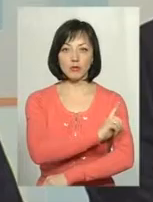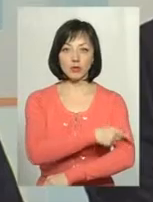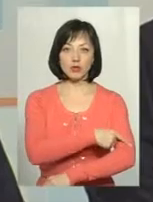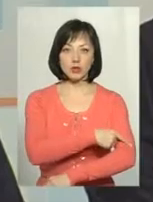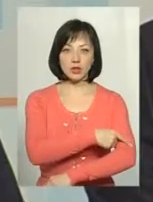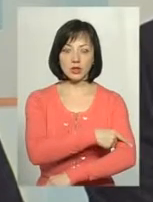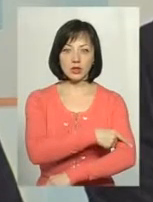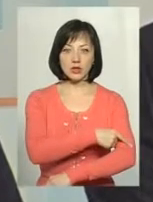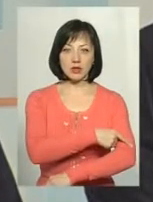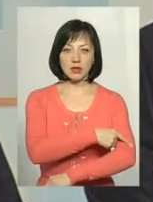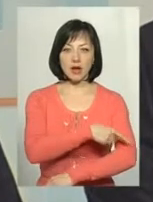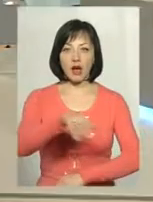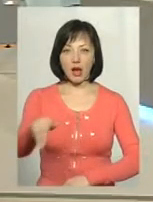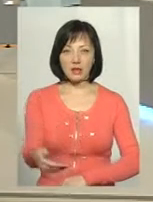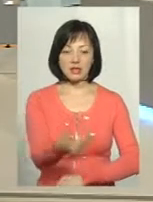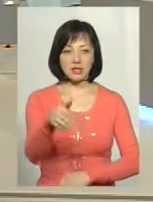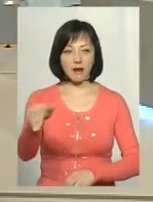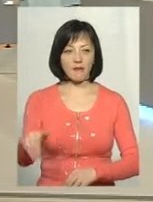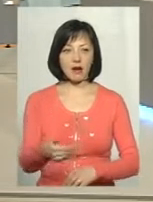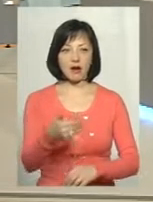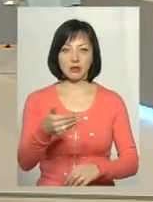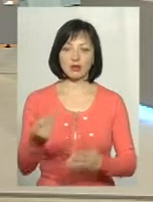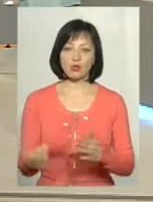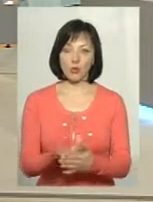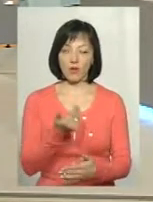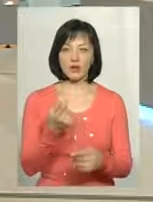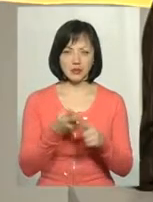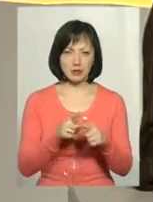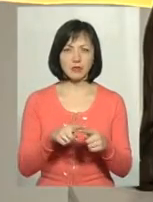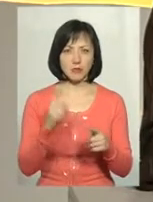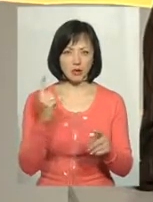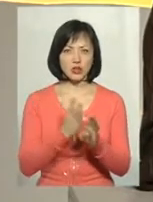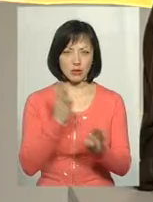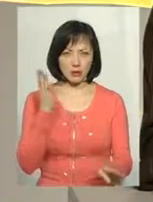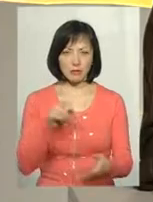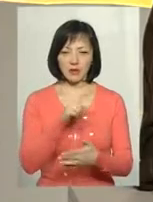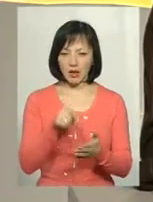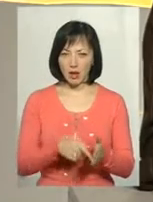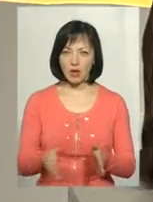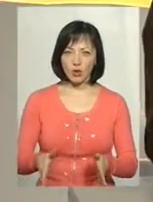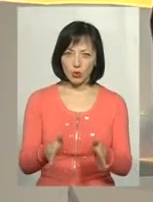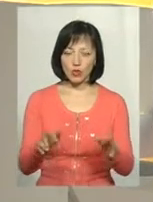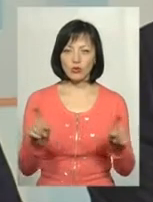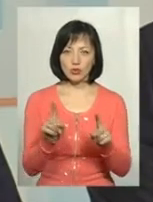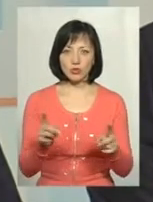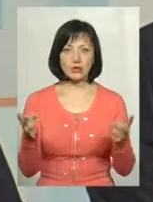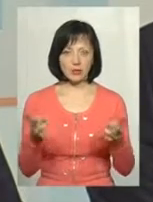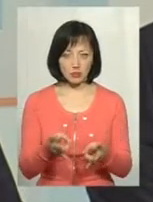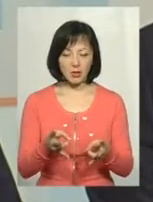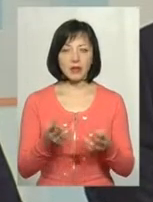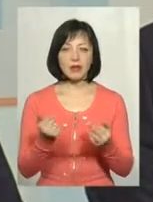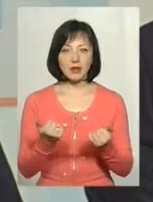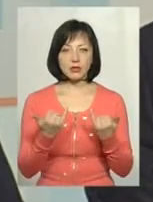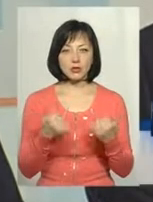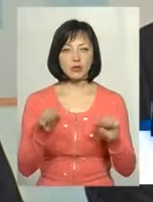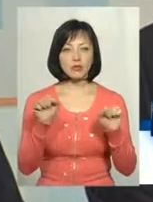новий. Сьогодні. Тобто, по суті, теж першочергово, я так розумію, це питання розвиток доріг, те, що нам і сьогодні я можу